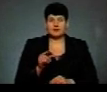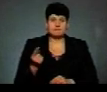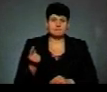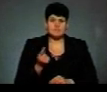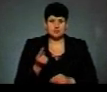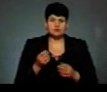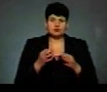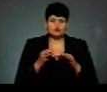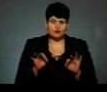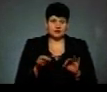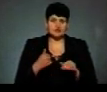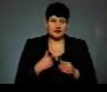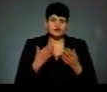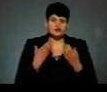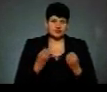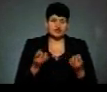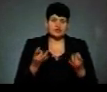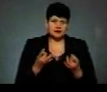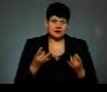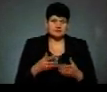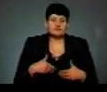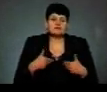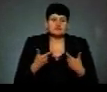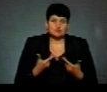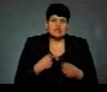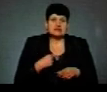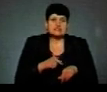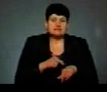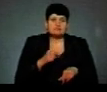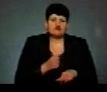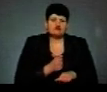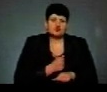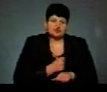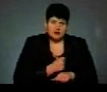дозвольте, я ще раз висловлю свої співчуття в ефірі